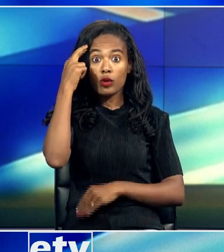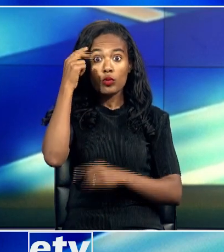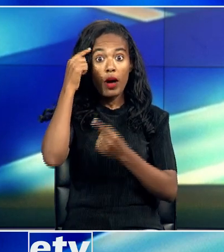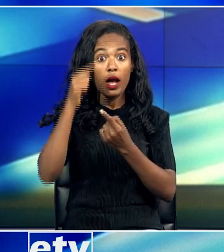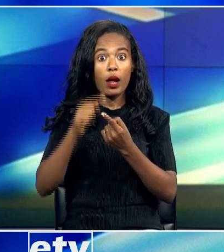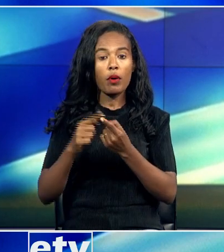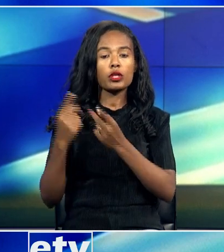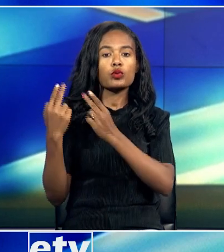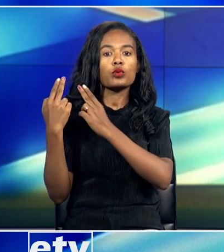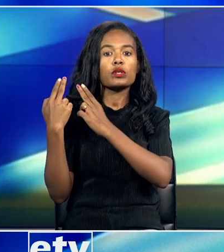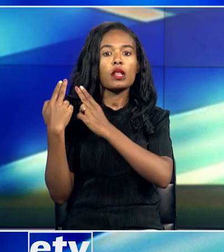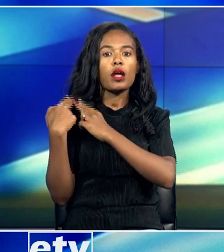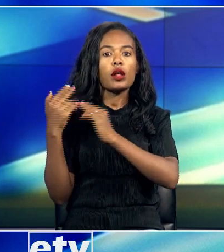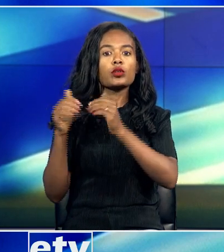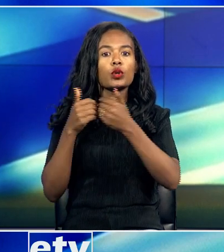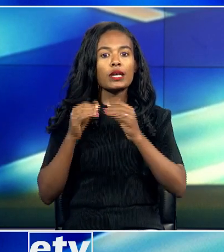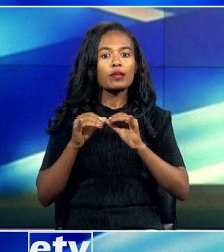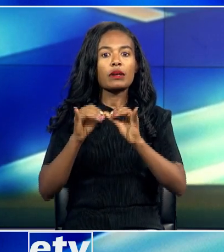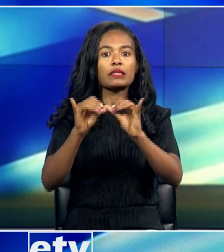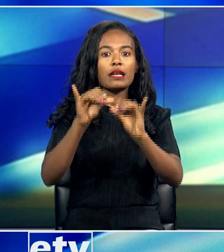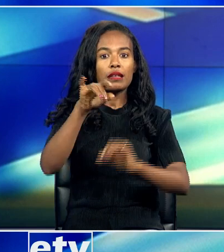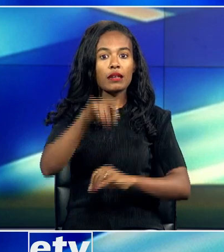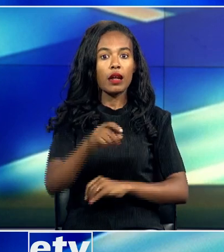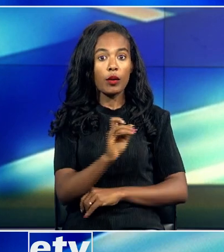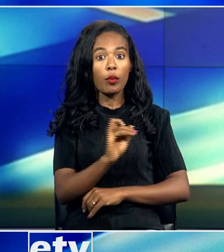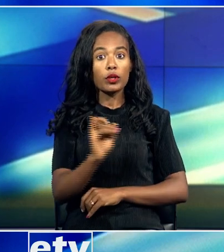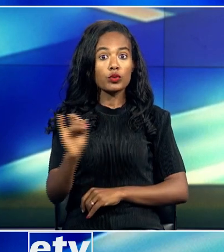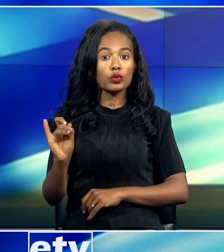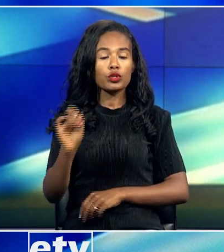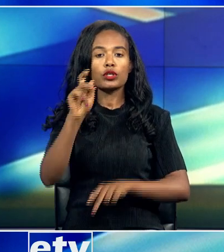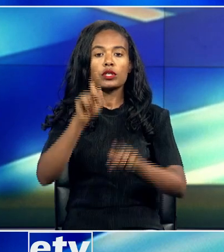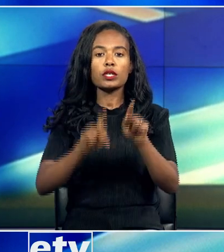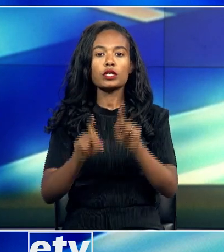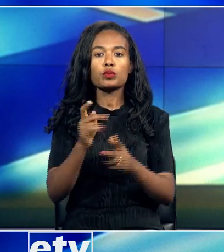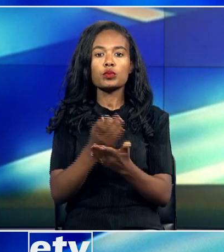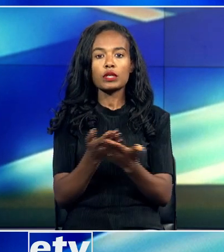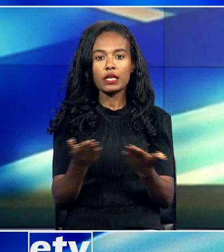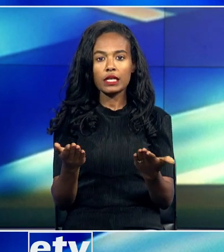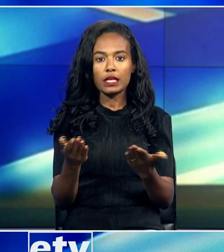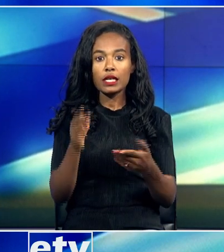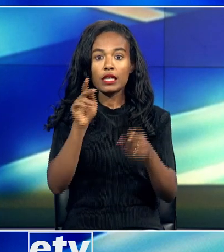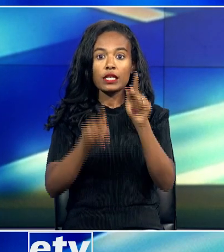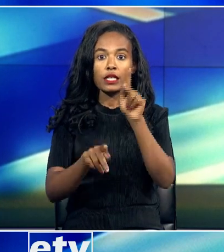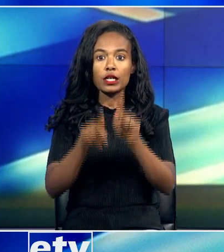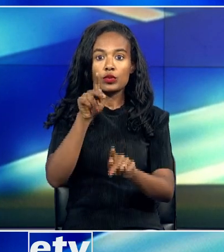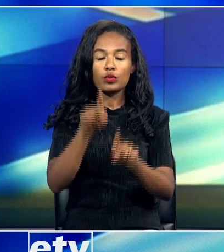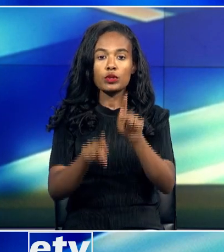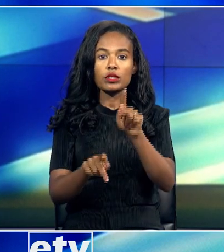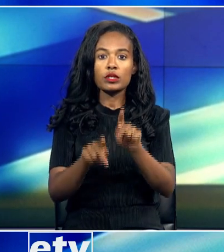እነሱ ስልጣናቸውን እንዴት ማስቀጠል እንዳለባቸው እንጂ የህዝቡን ነገር የህዝቡን